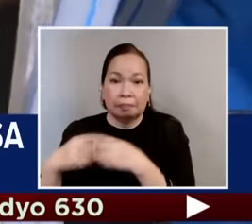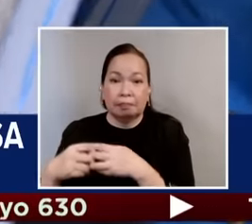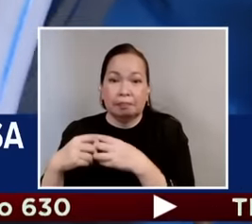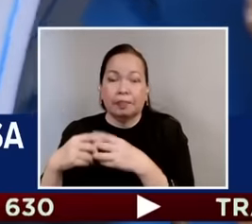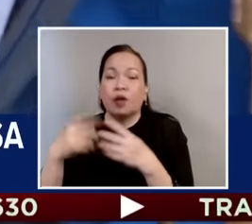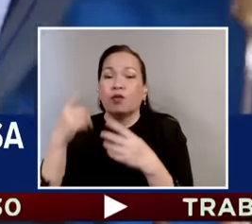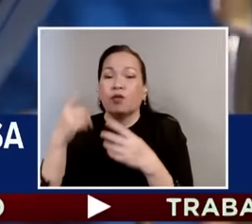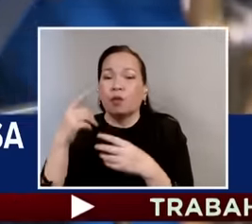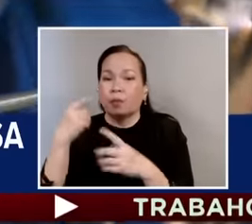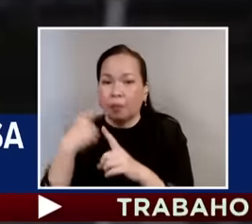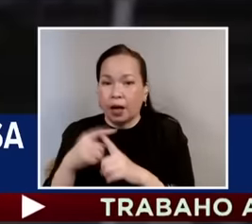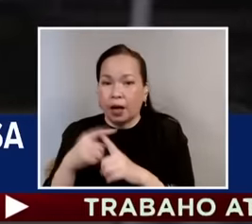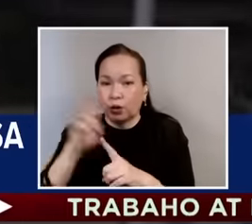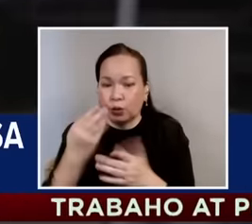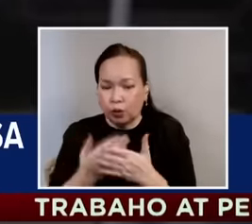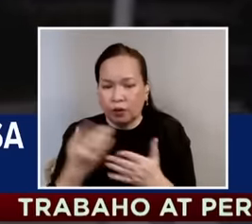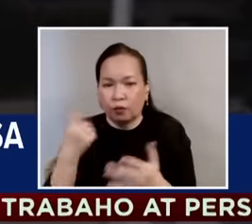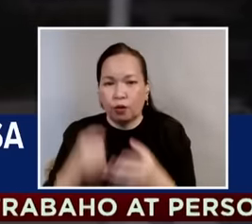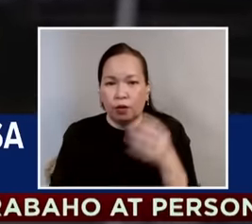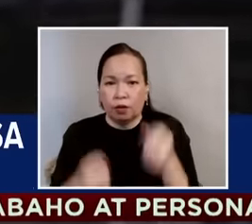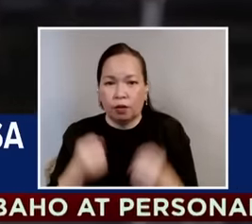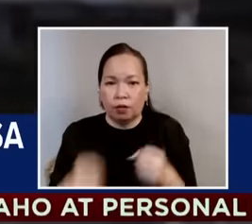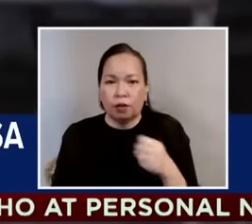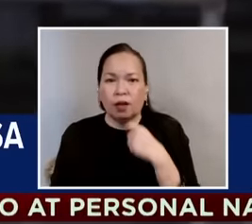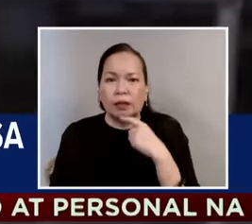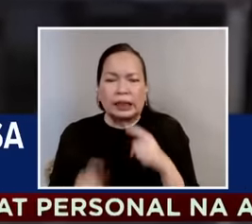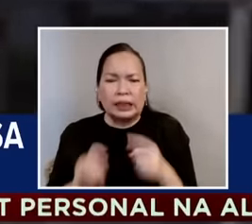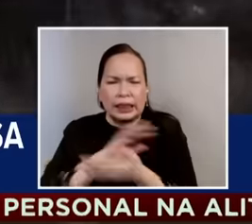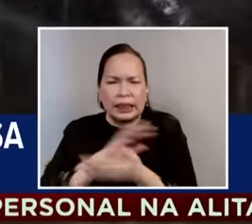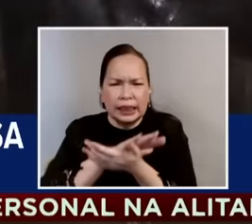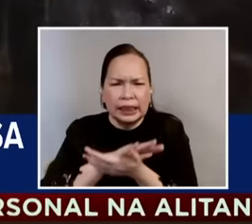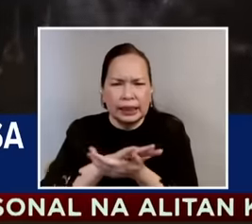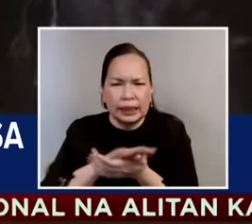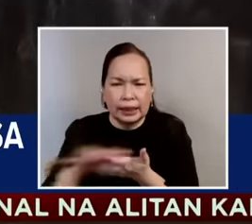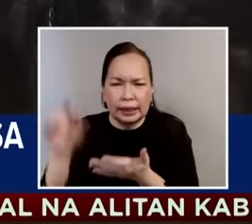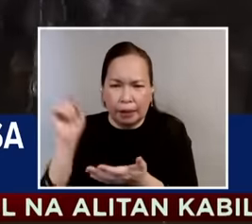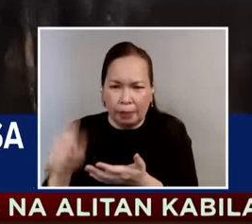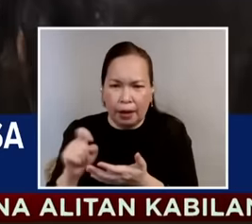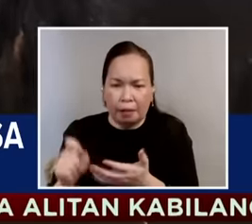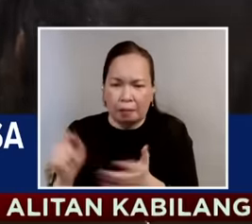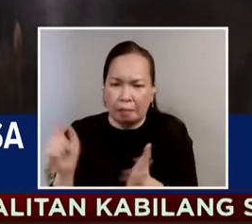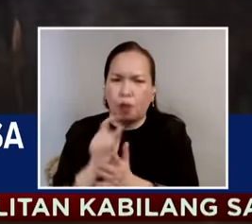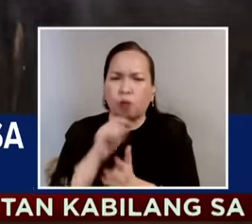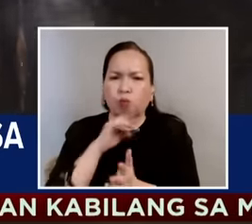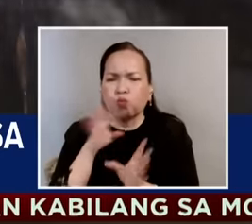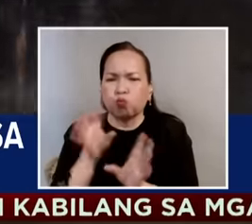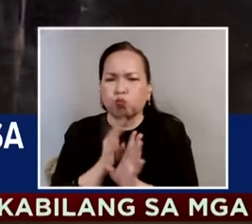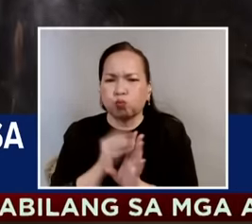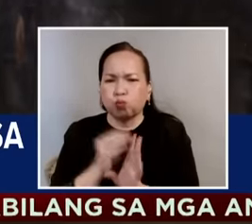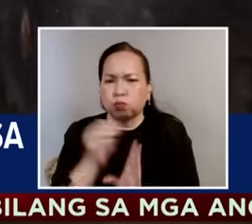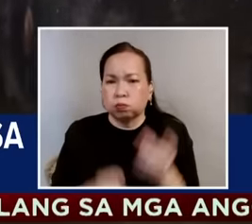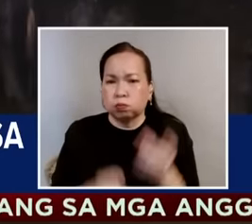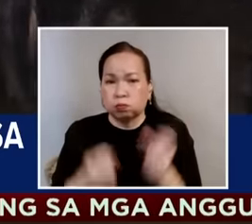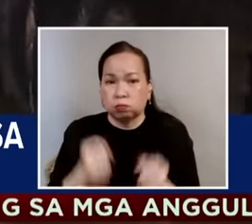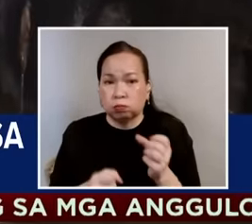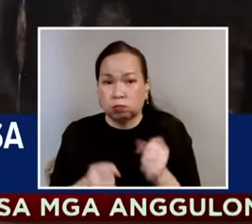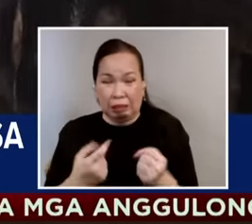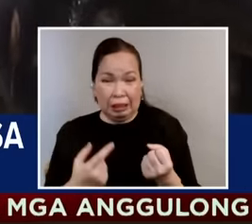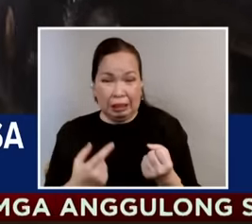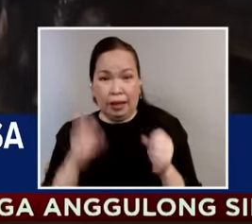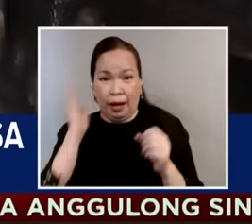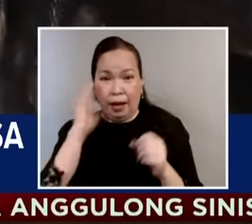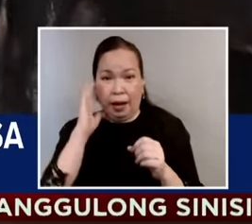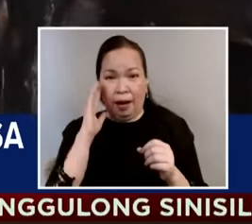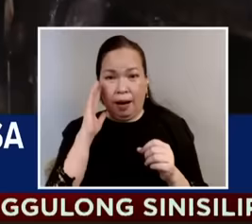paggagatas. Kailangan hindi makontamina yung ating inaaning gatas dahil sa basilan